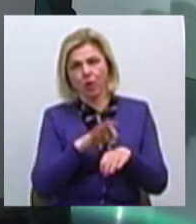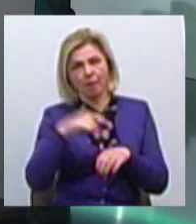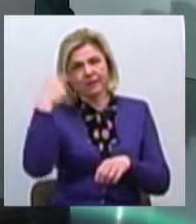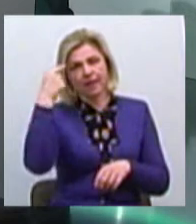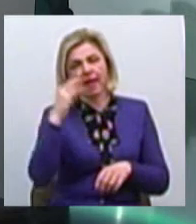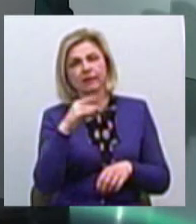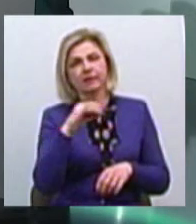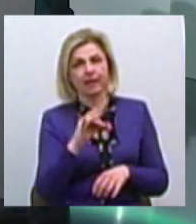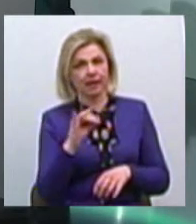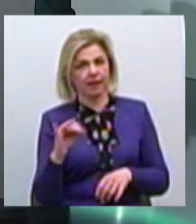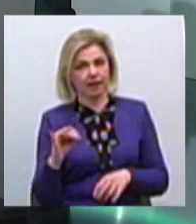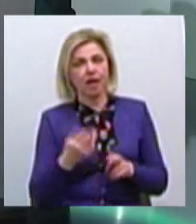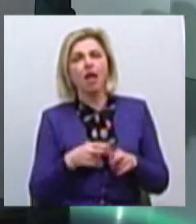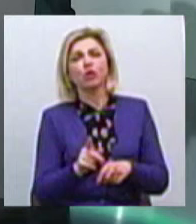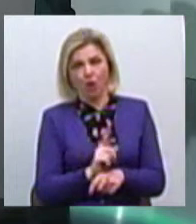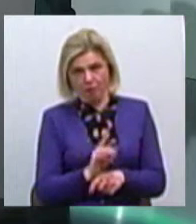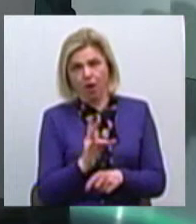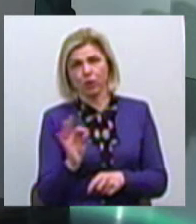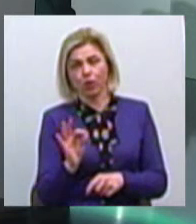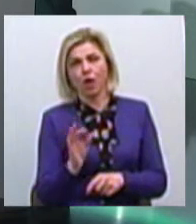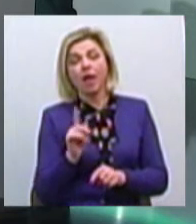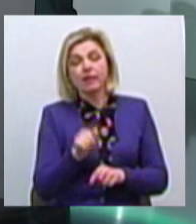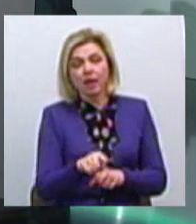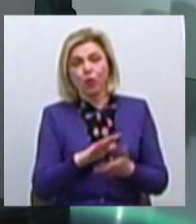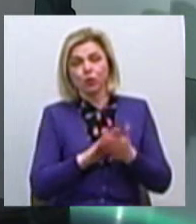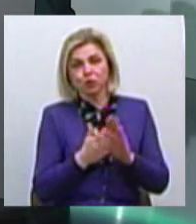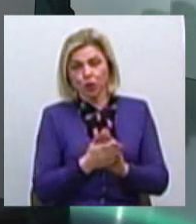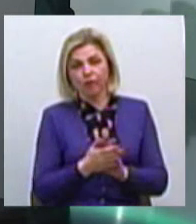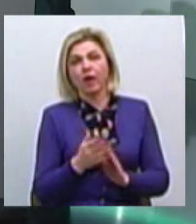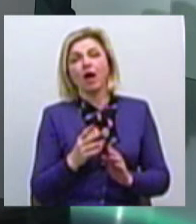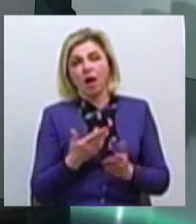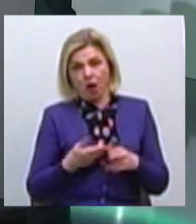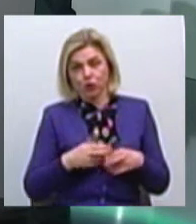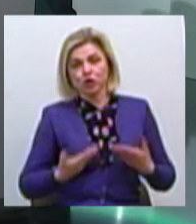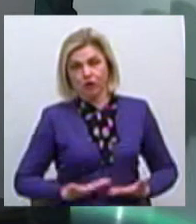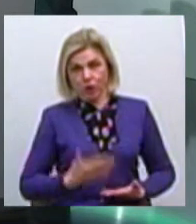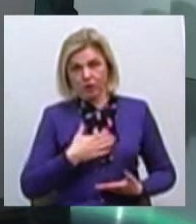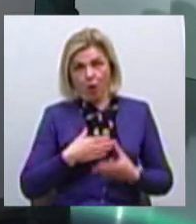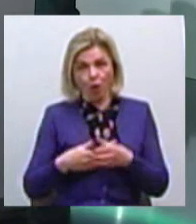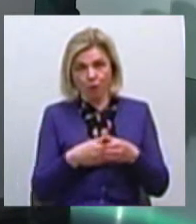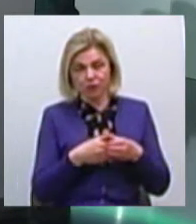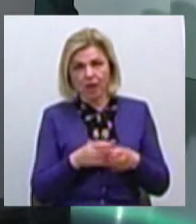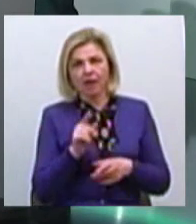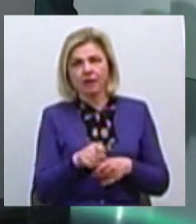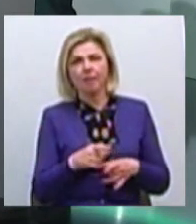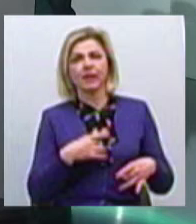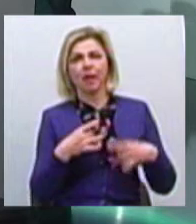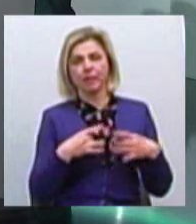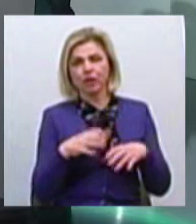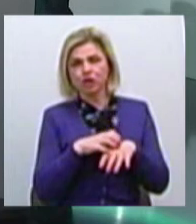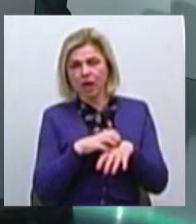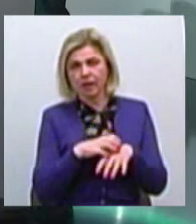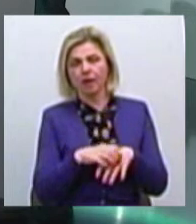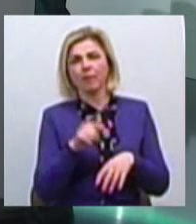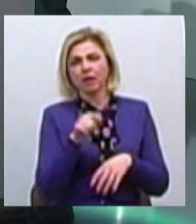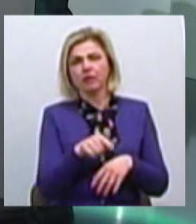Это снова-таки я повторю, это нормально. В тех условиях, в которых живет наше общество, с тем напряжением, с той